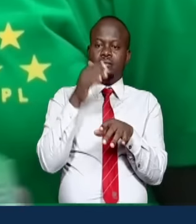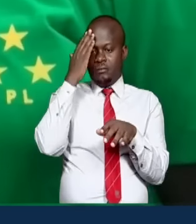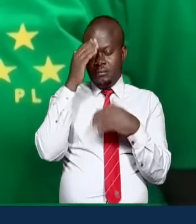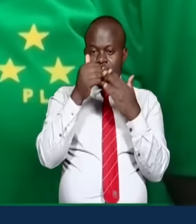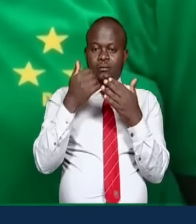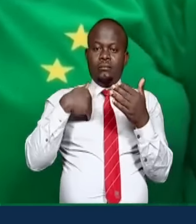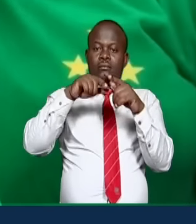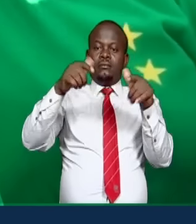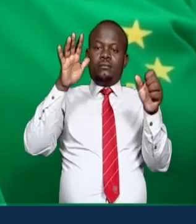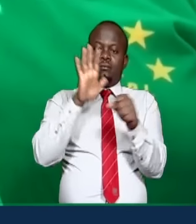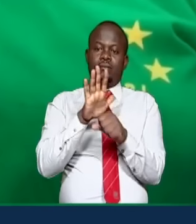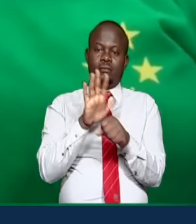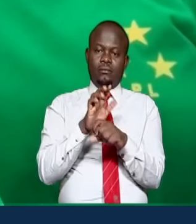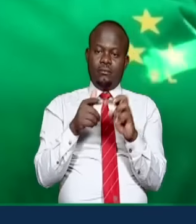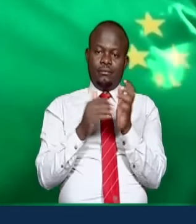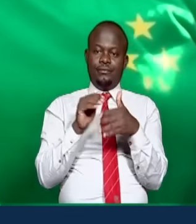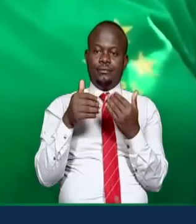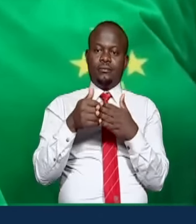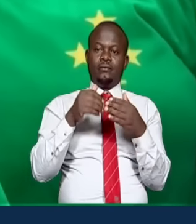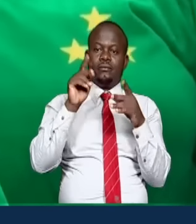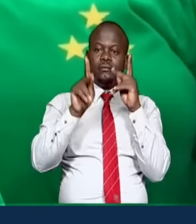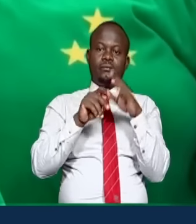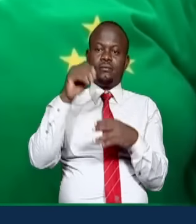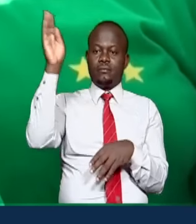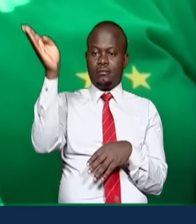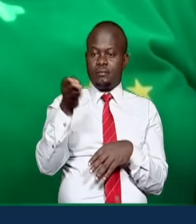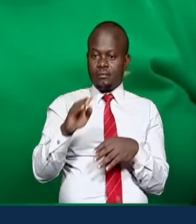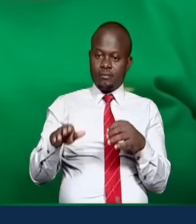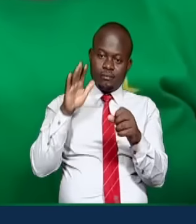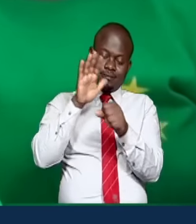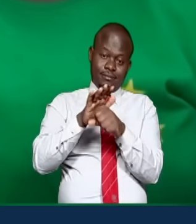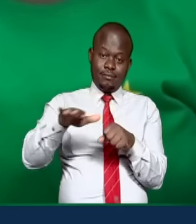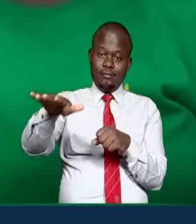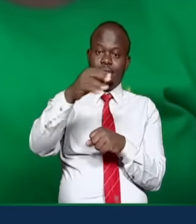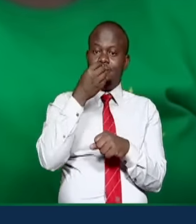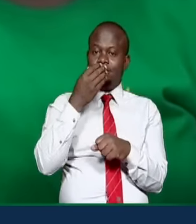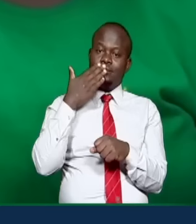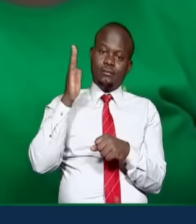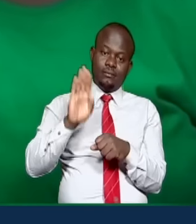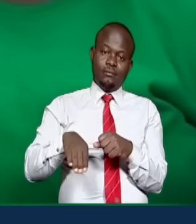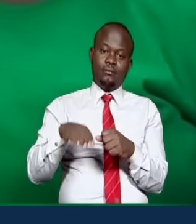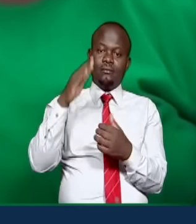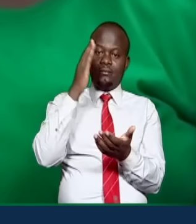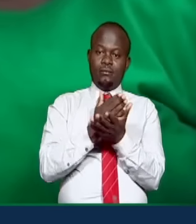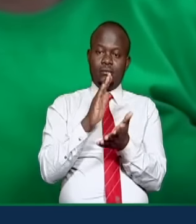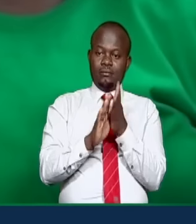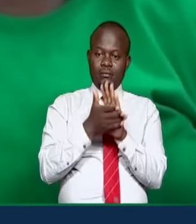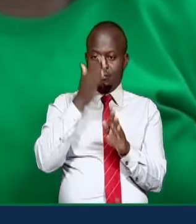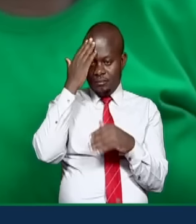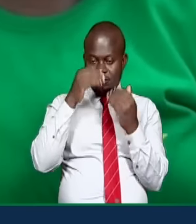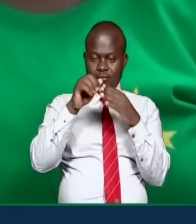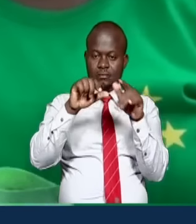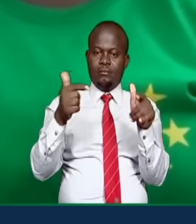dufite ibiyaga byinshi, kandi mu Banyabugesera kenshi na kenshi murabizi ko imirire mibi iri kugenda icika bitewe n'ibyo